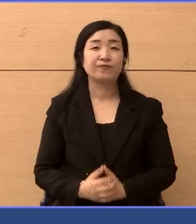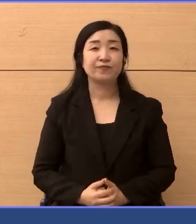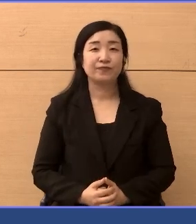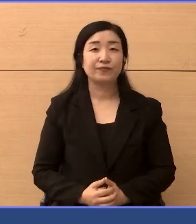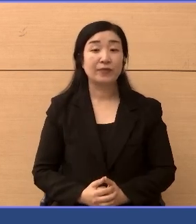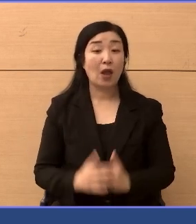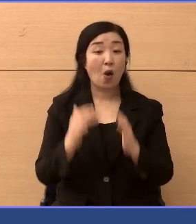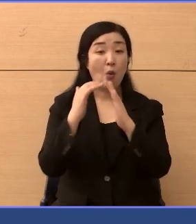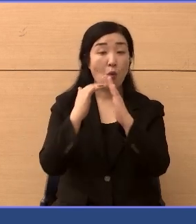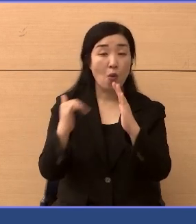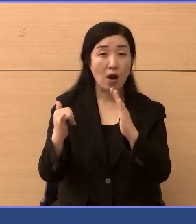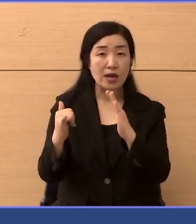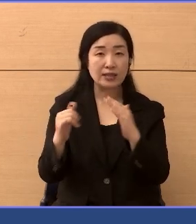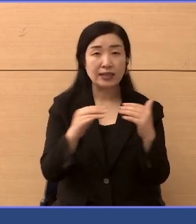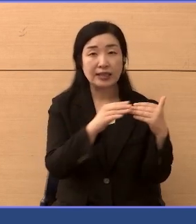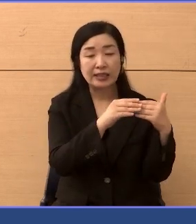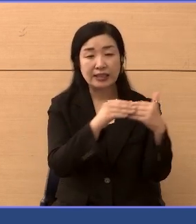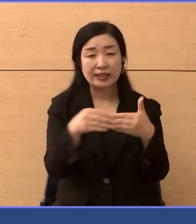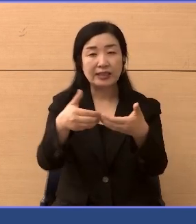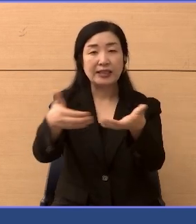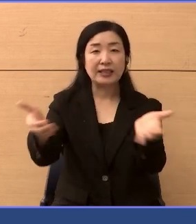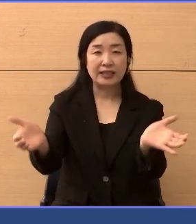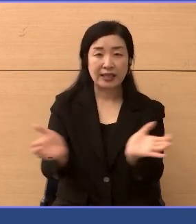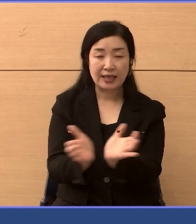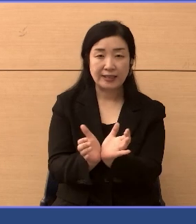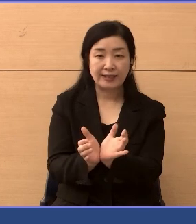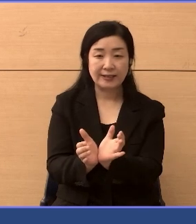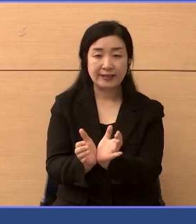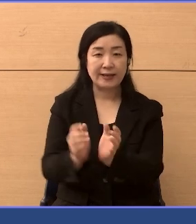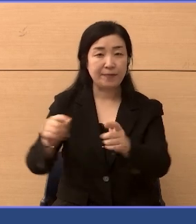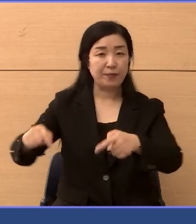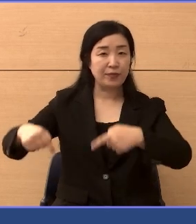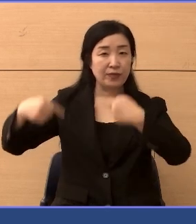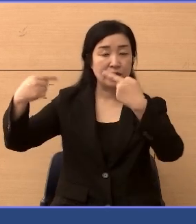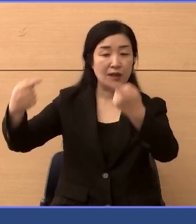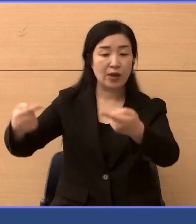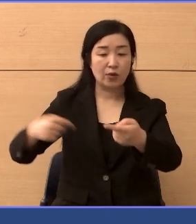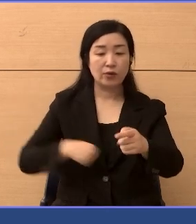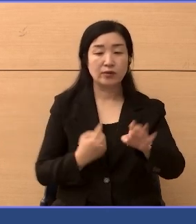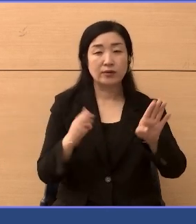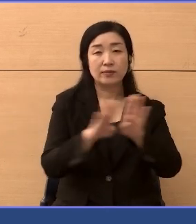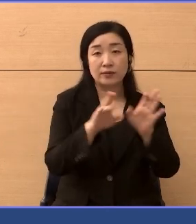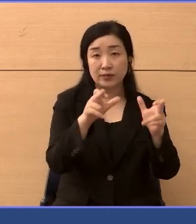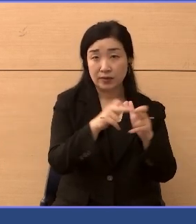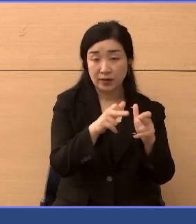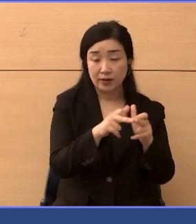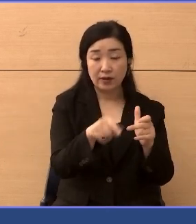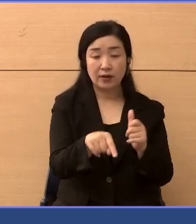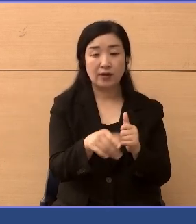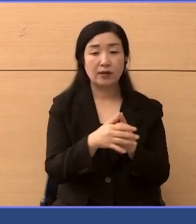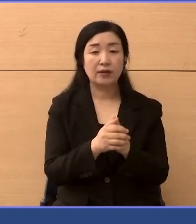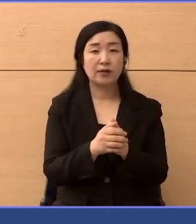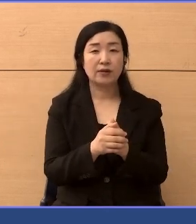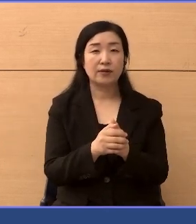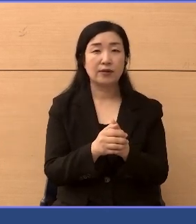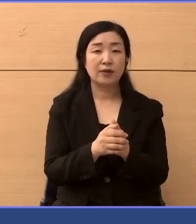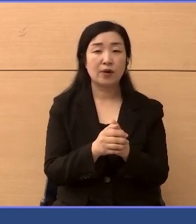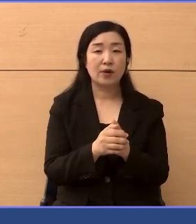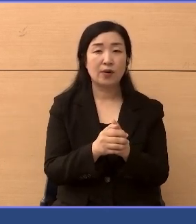advocates 가족이 for 이끄는 individuals with 단체에 참여를 ASD and 해서 for the development ASD의 of 환자라던가